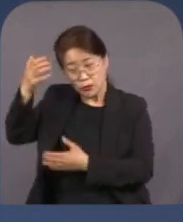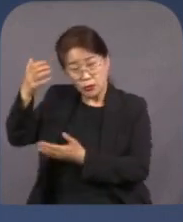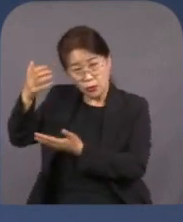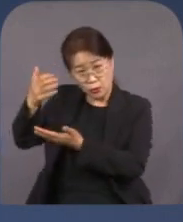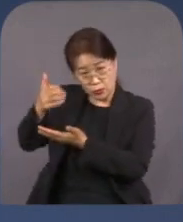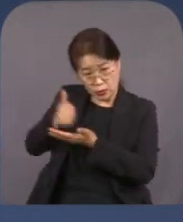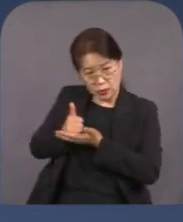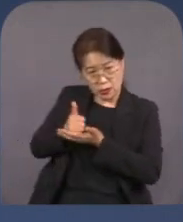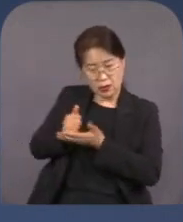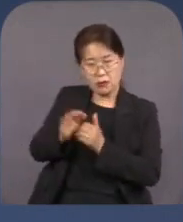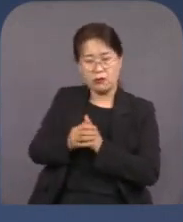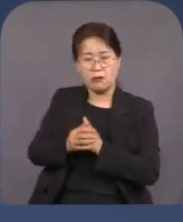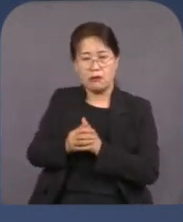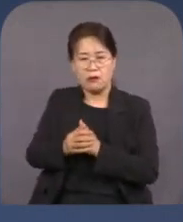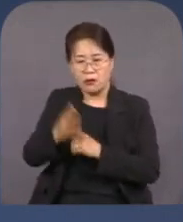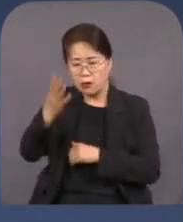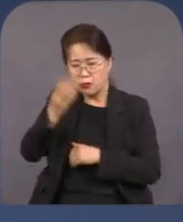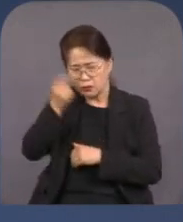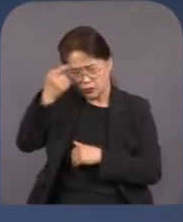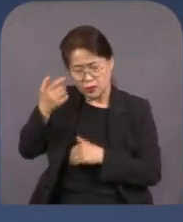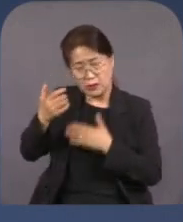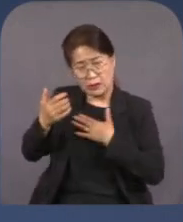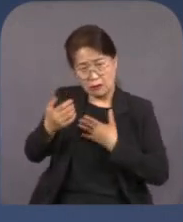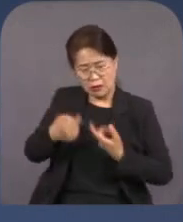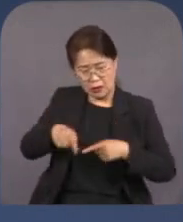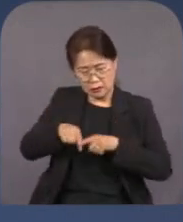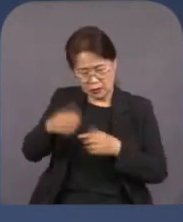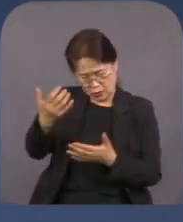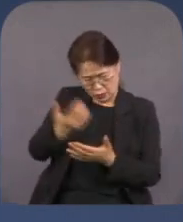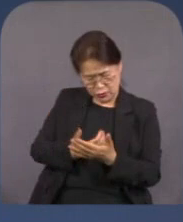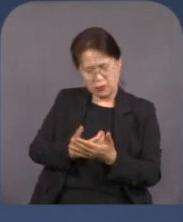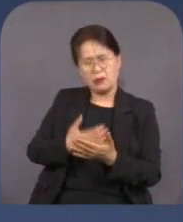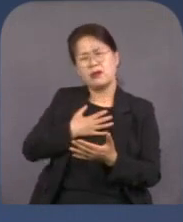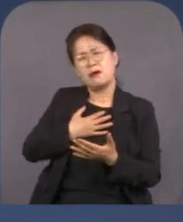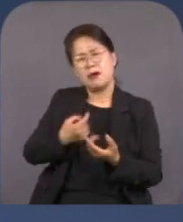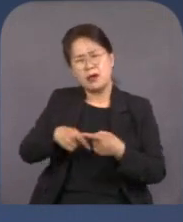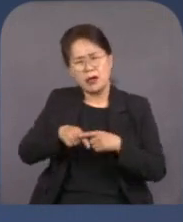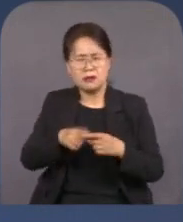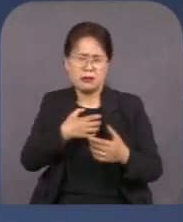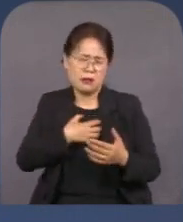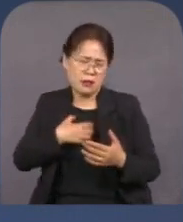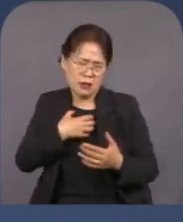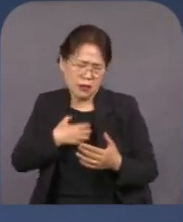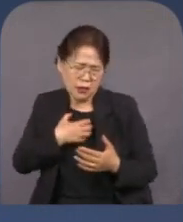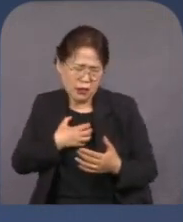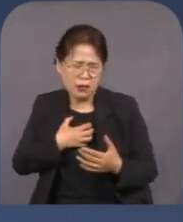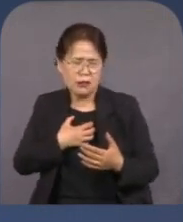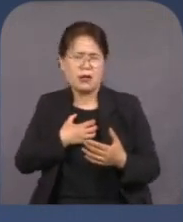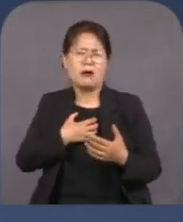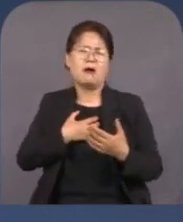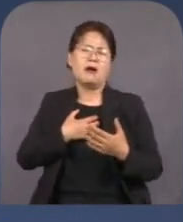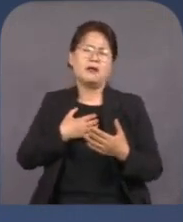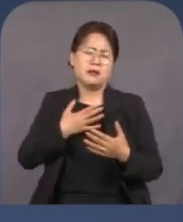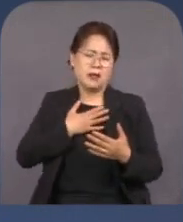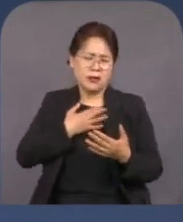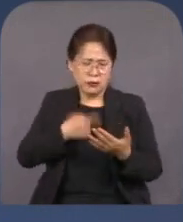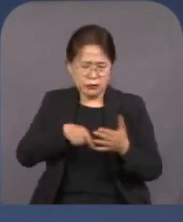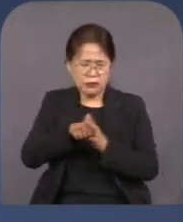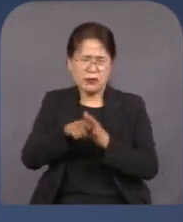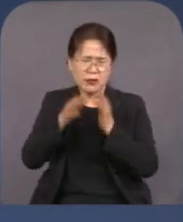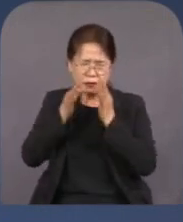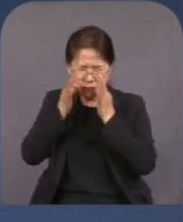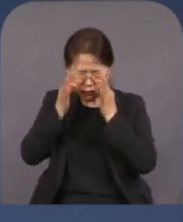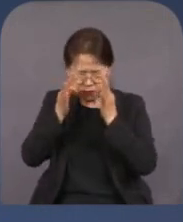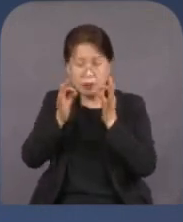나와 함께 탄식하면서 나와 함께 괴로워하면서 나와 함께 울면서 나를 위해 기도하신다는이